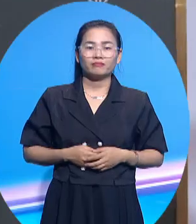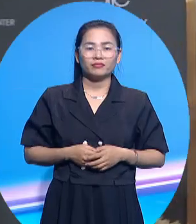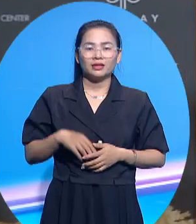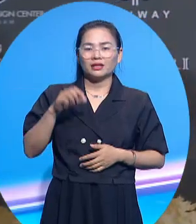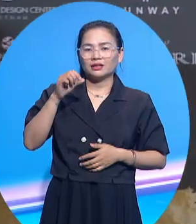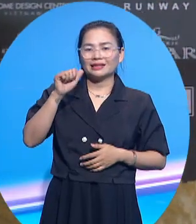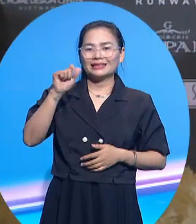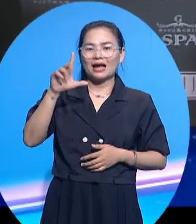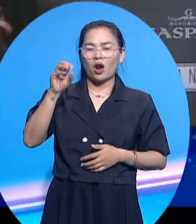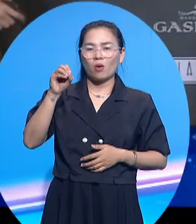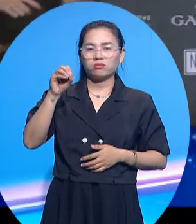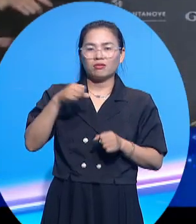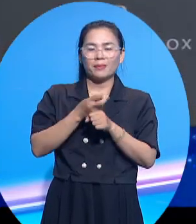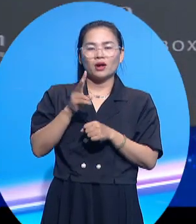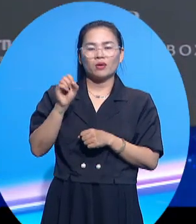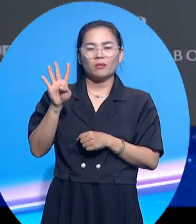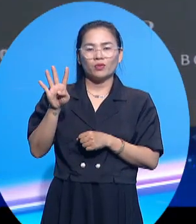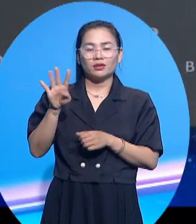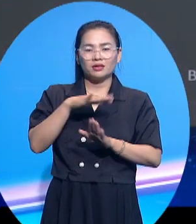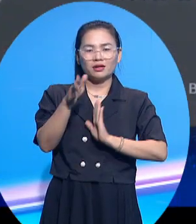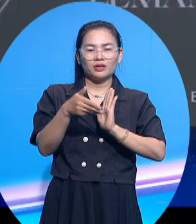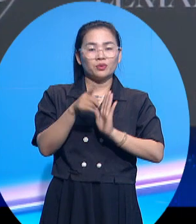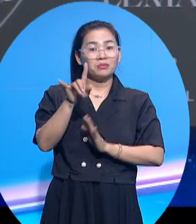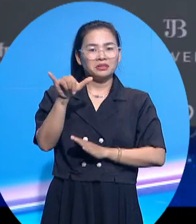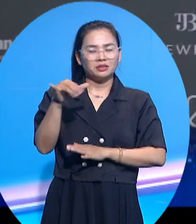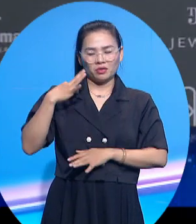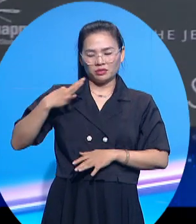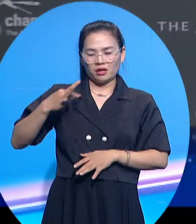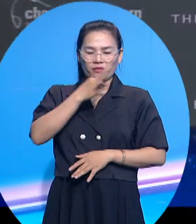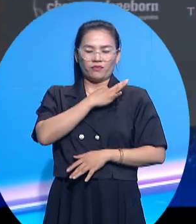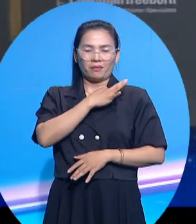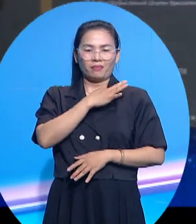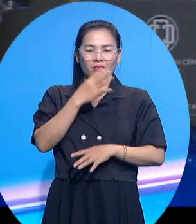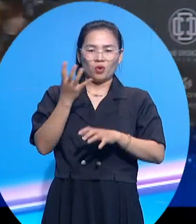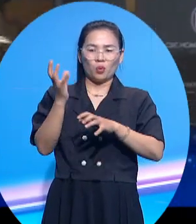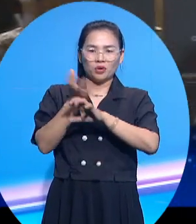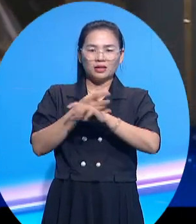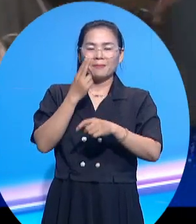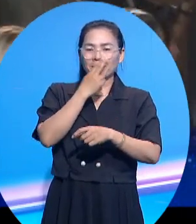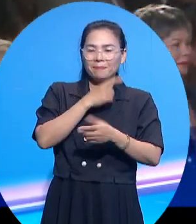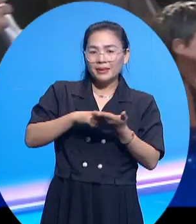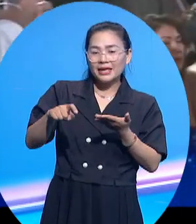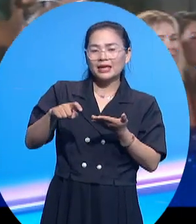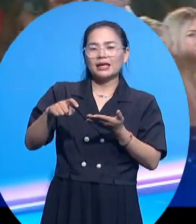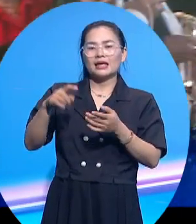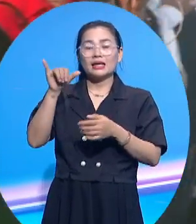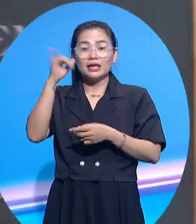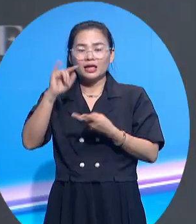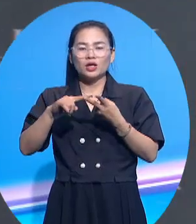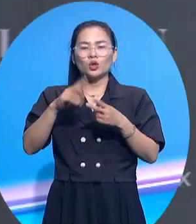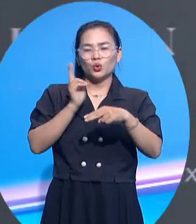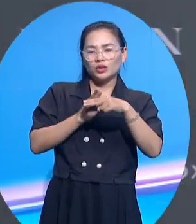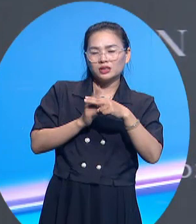Salon Deluxe Việt Nam 2024 đã giới thiệu 16 thương hiệu hàng đầu thế giới đến từ nhiều quốc gia như Mỹ, Ý, Thụy Sĩ, Tây Ban Nha,